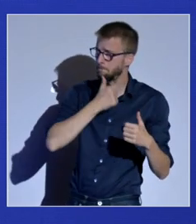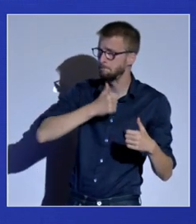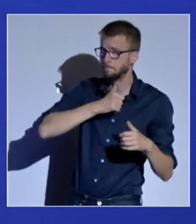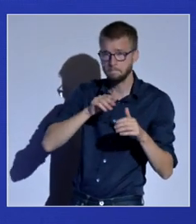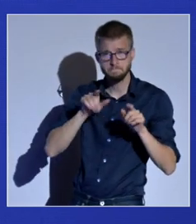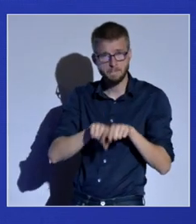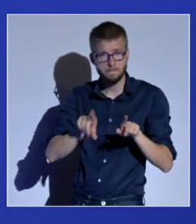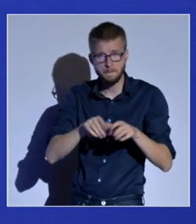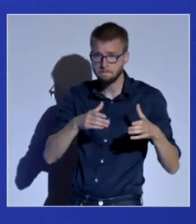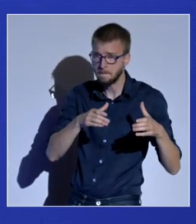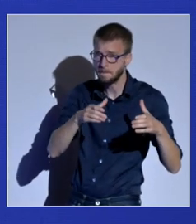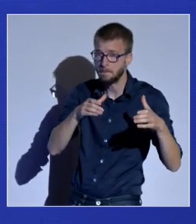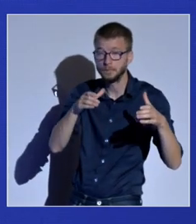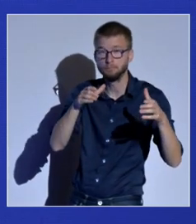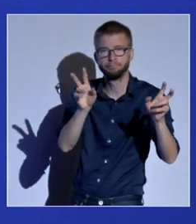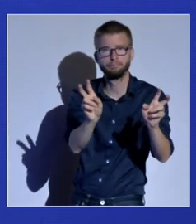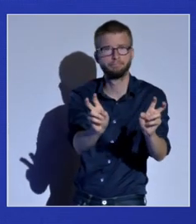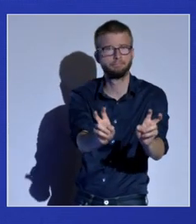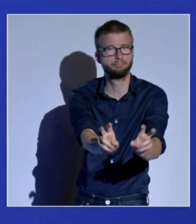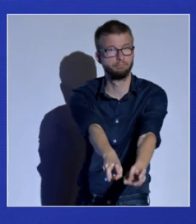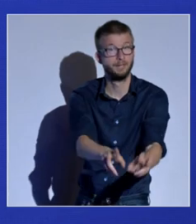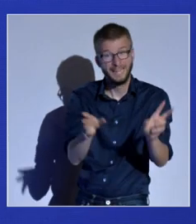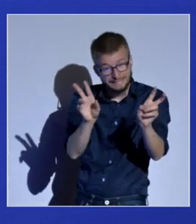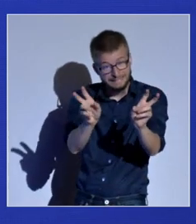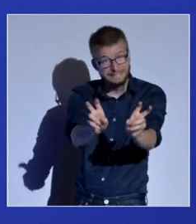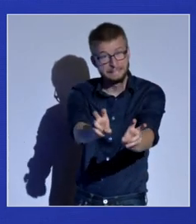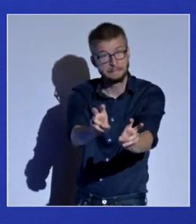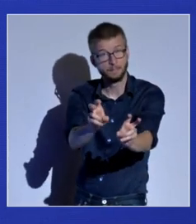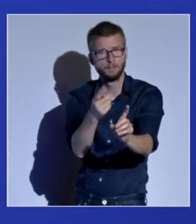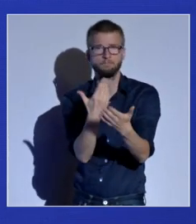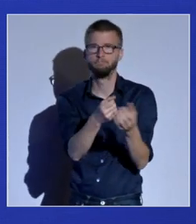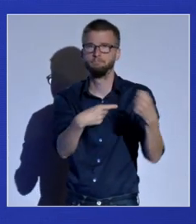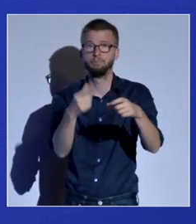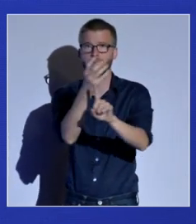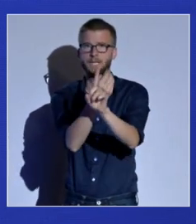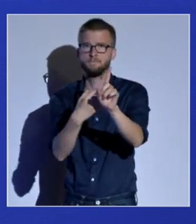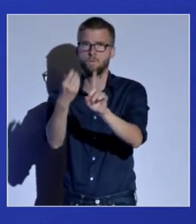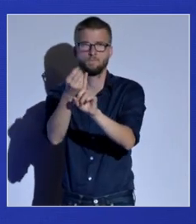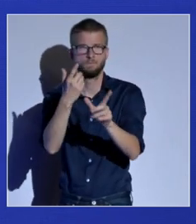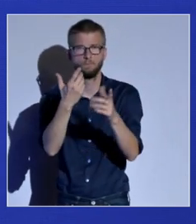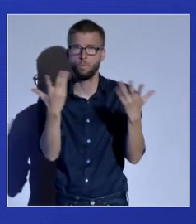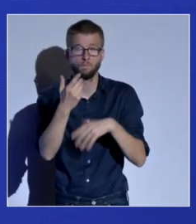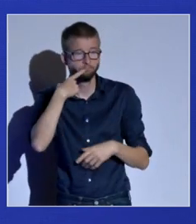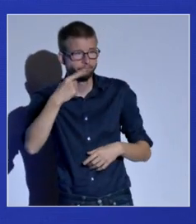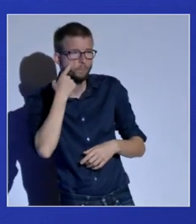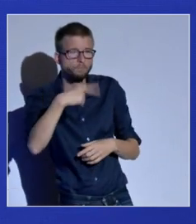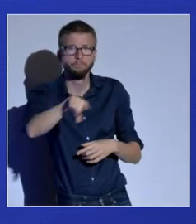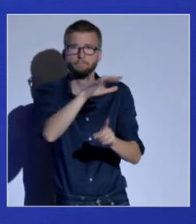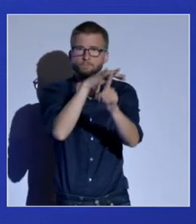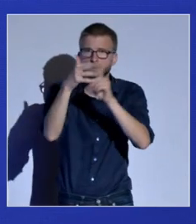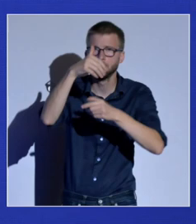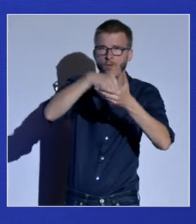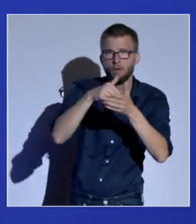démographie n'est que le symptôme du découragement que peu à peu nous laissons installer dans la société